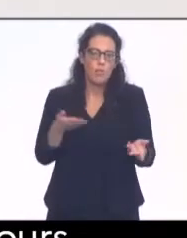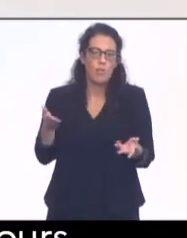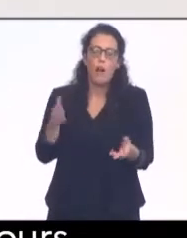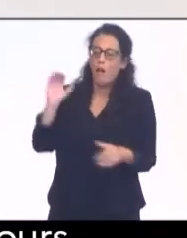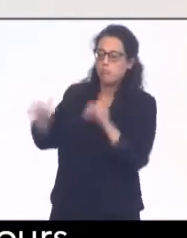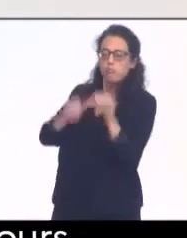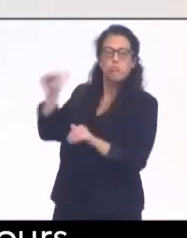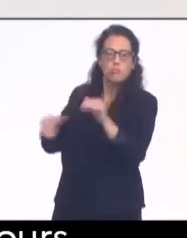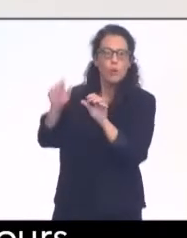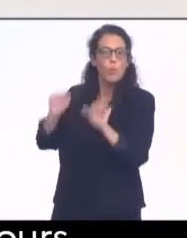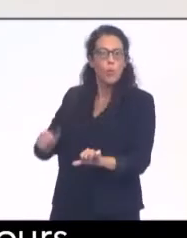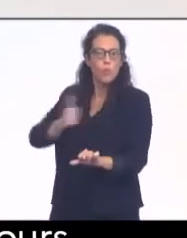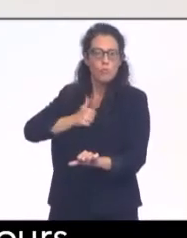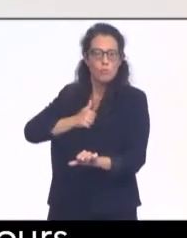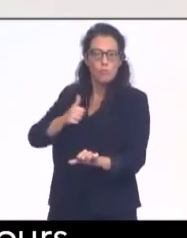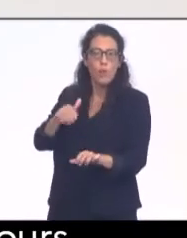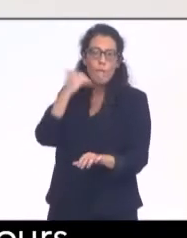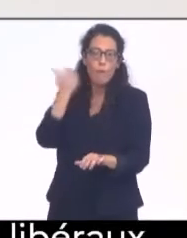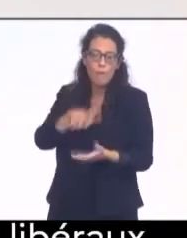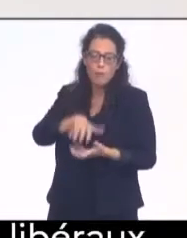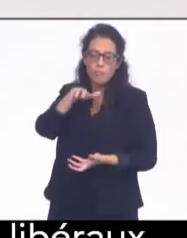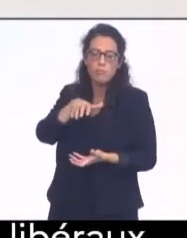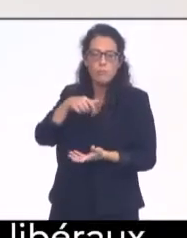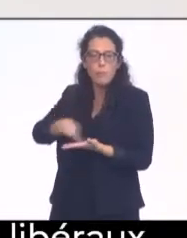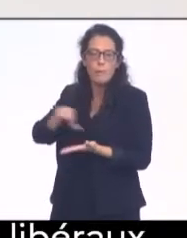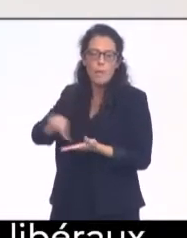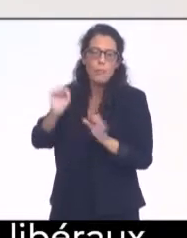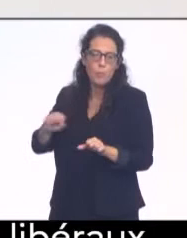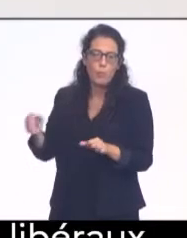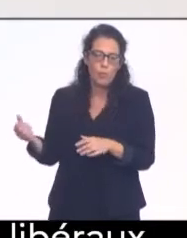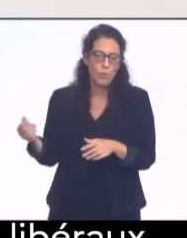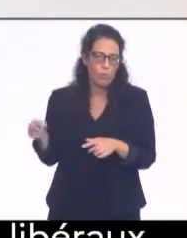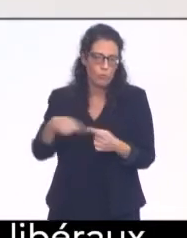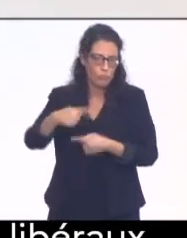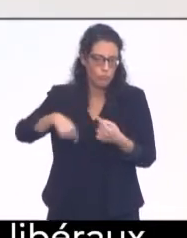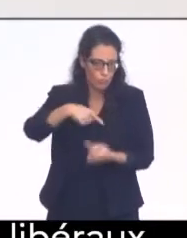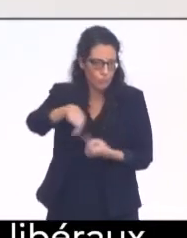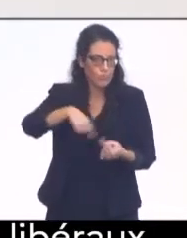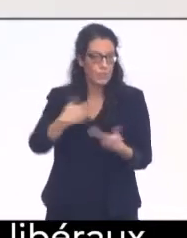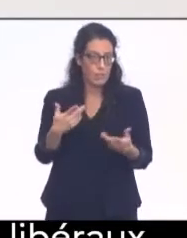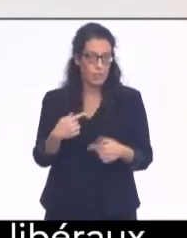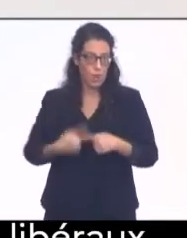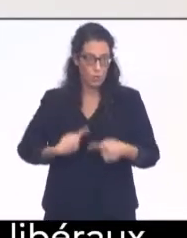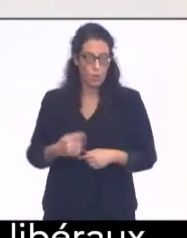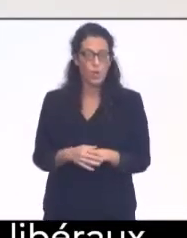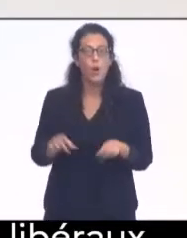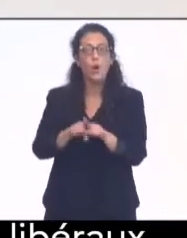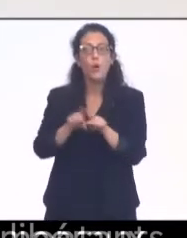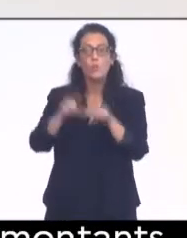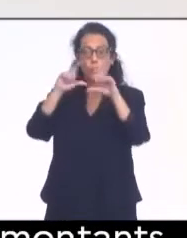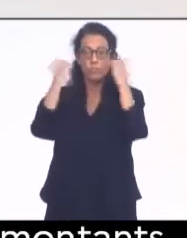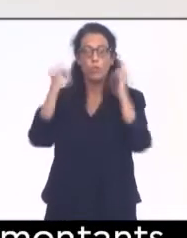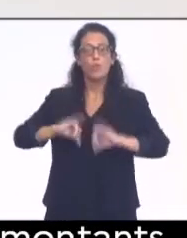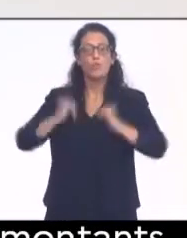sur des montants de forfaitisation. Donc ça, c'est en cours. Nous avons aussi la possibilité de faire appel à des jeunes en service civique, 100 000